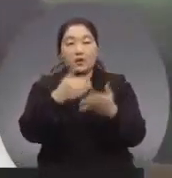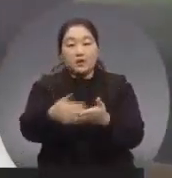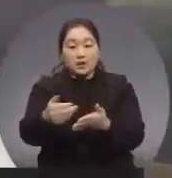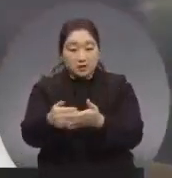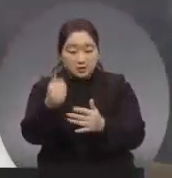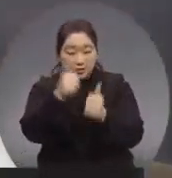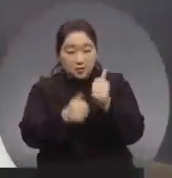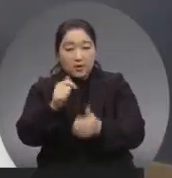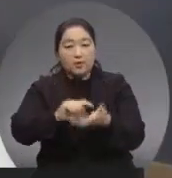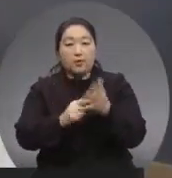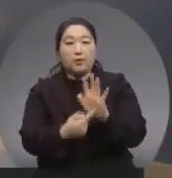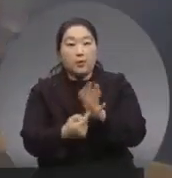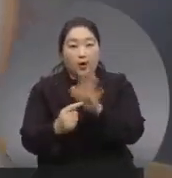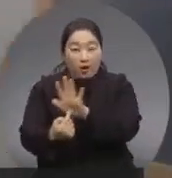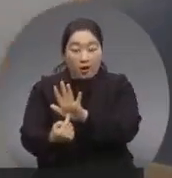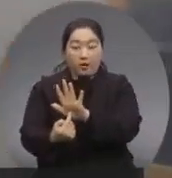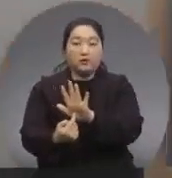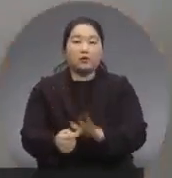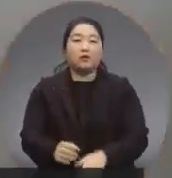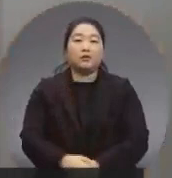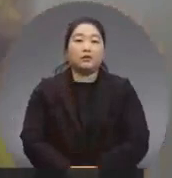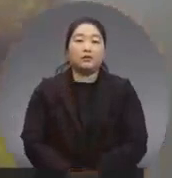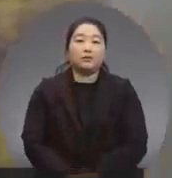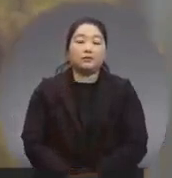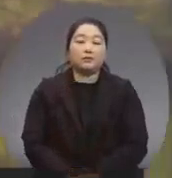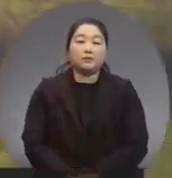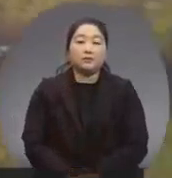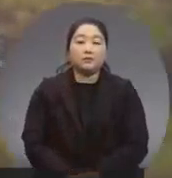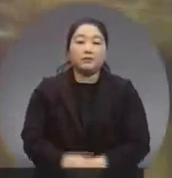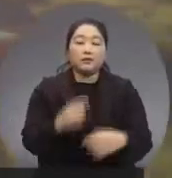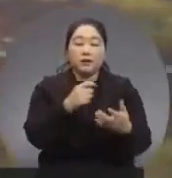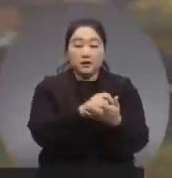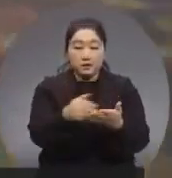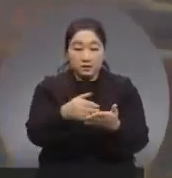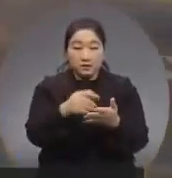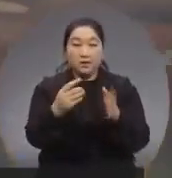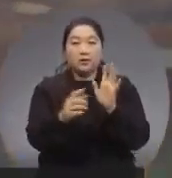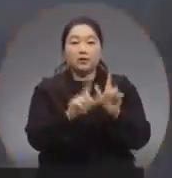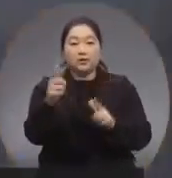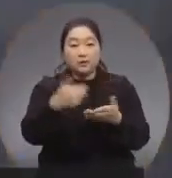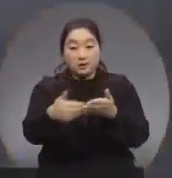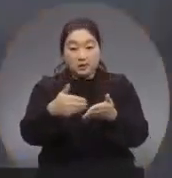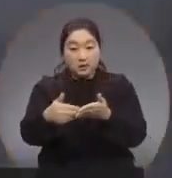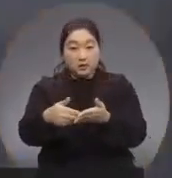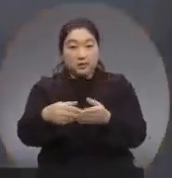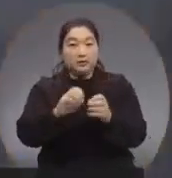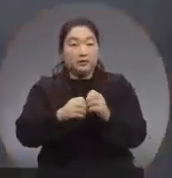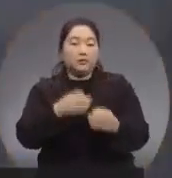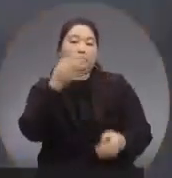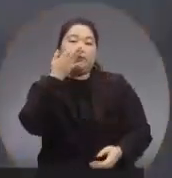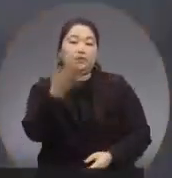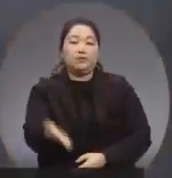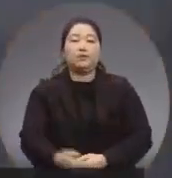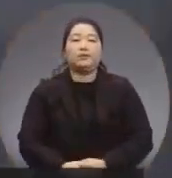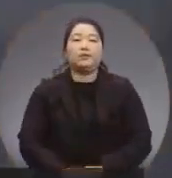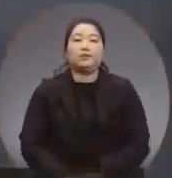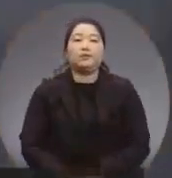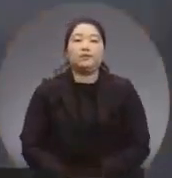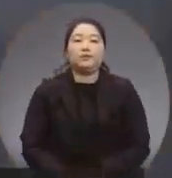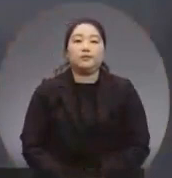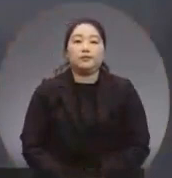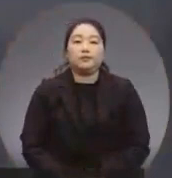실험하며 표현의 범위를 넓혀가고 있습니다 그런 작품들을 만나 보시죠 이채원 기자입니다